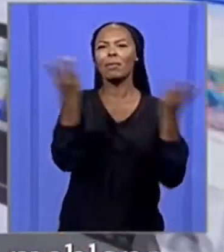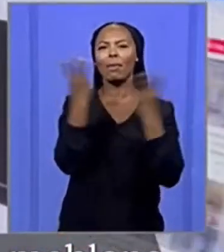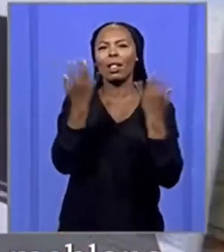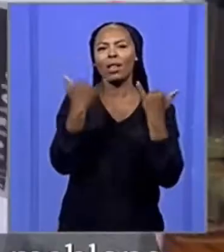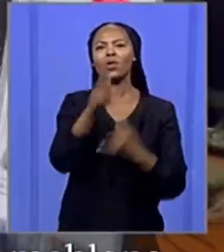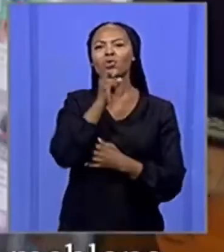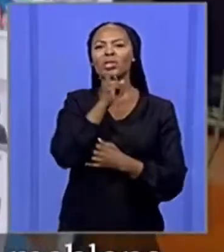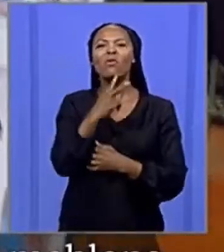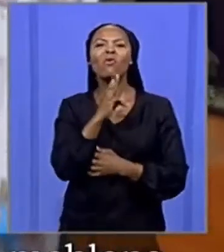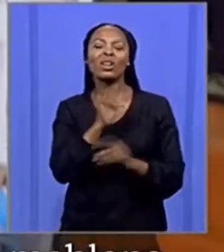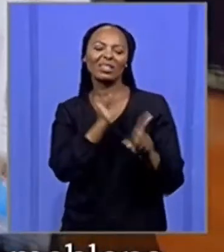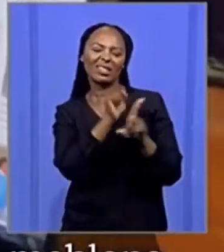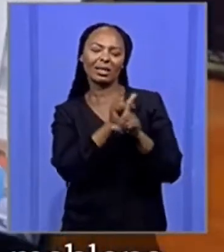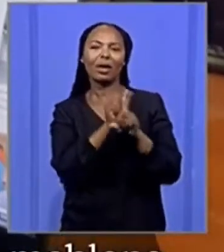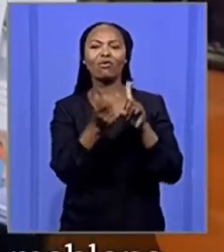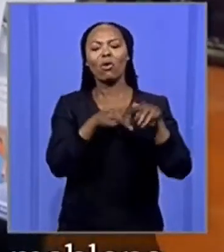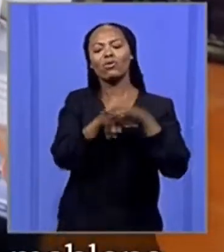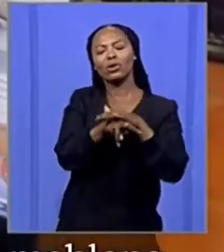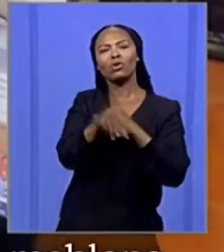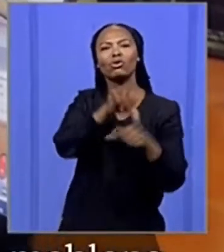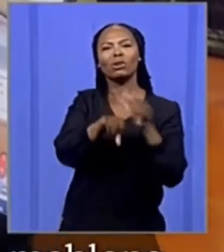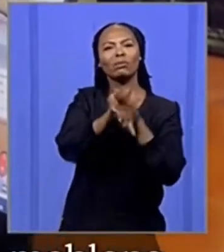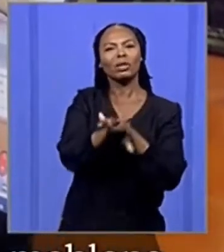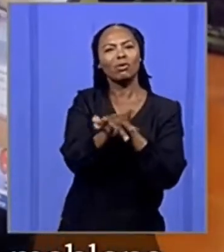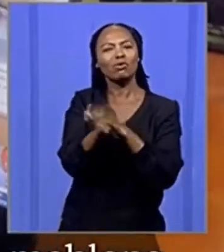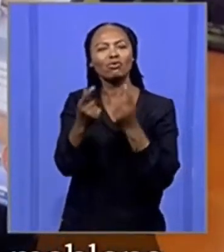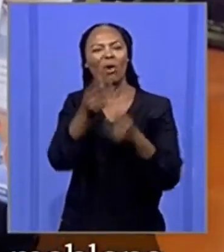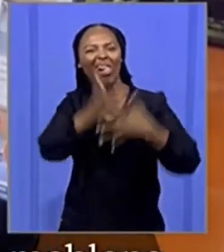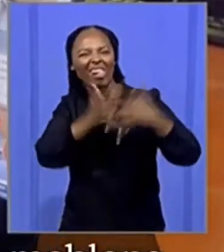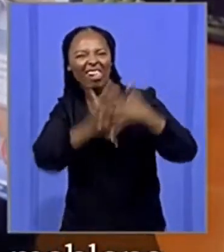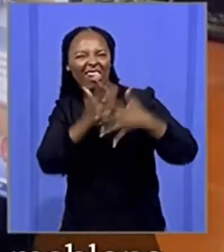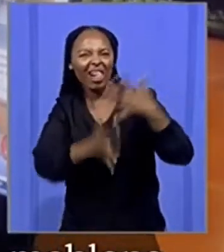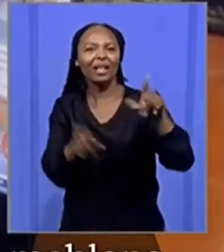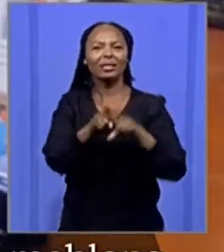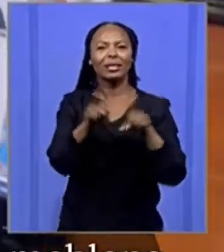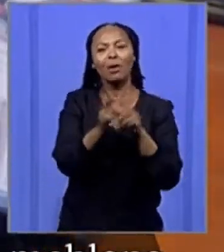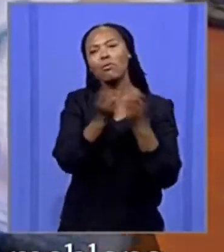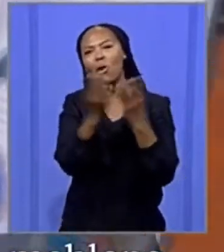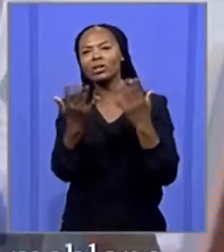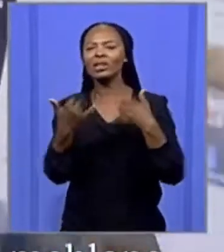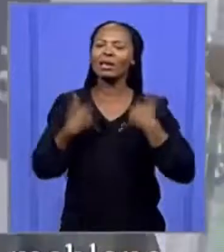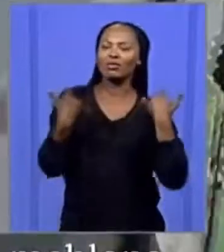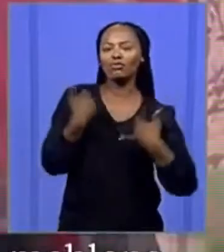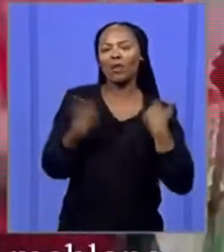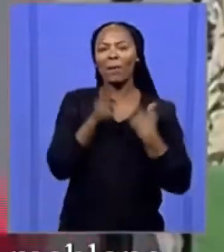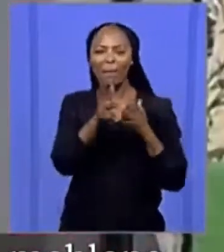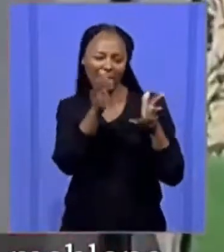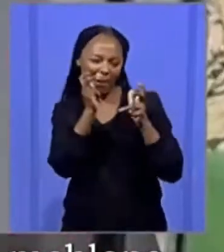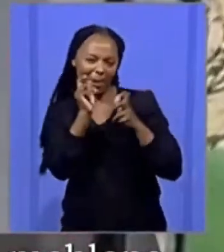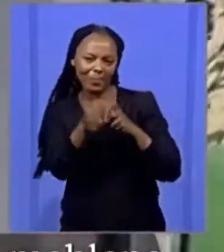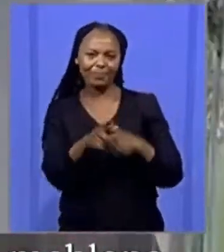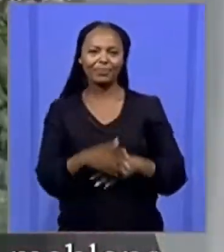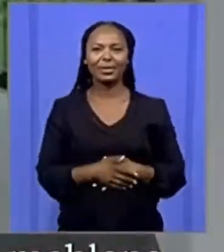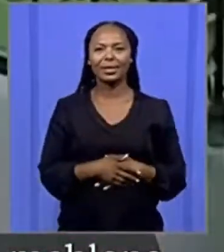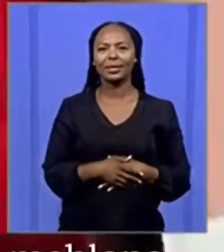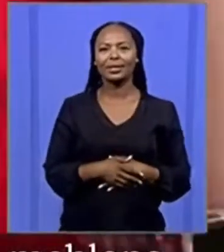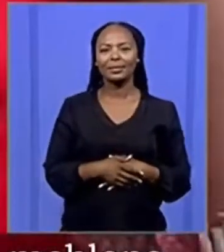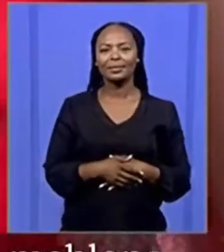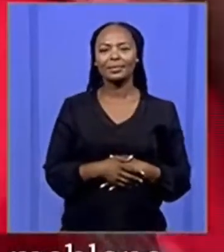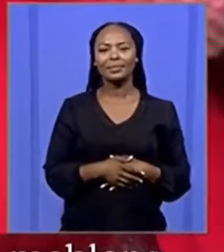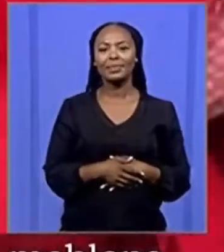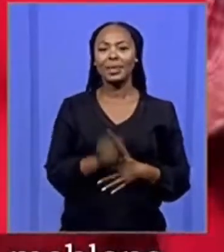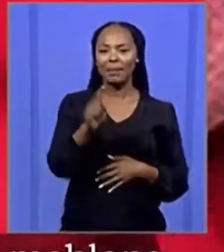tšwa go video ye go dira dikgatišo tša bona tša metlai le go thabiša balatedi ba bona. E motong ke a nthula ka wa fase a